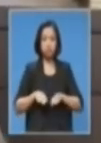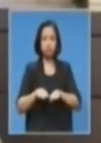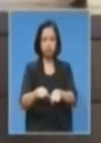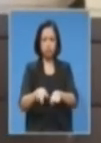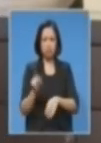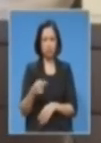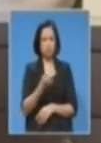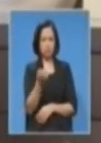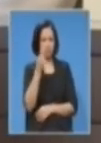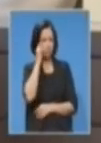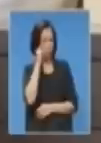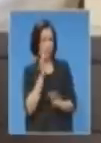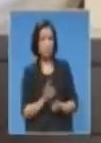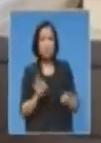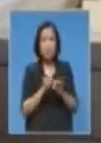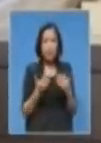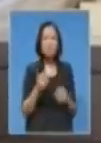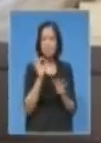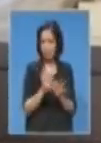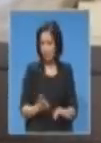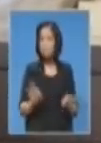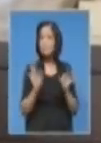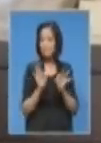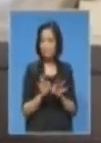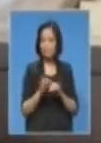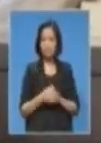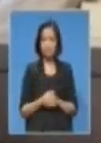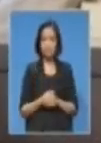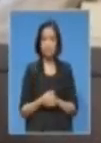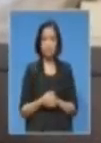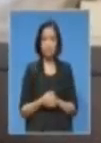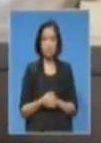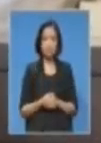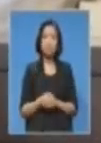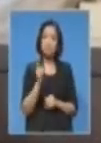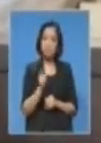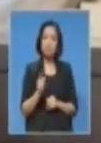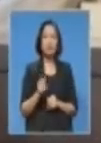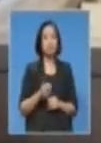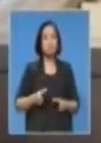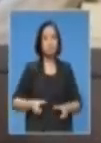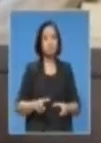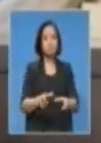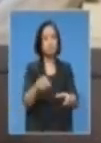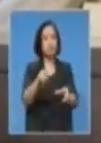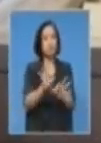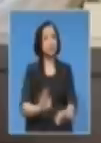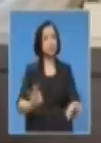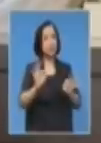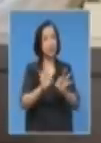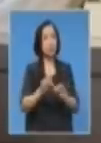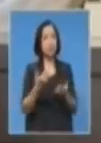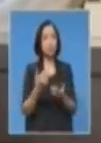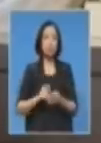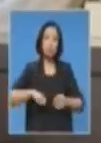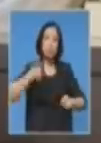อกว่าสำคัญอย่างไรนะฮะสำคัญก็คือว่าเป็นเส้นทางสำคัญที่จะลดค่าใช้จ่าย